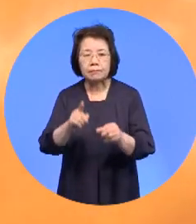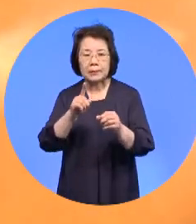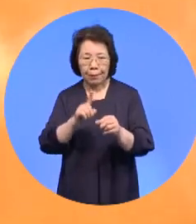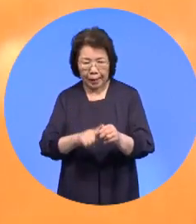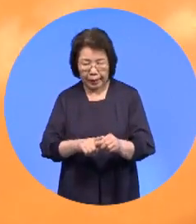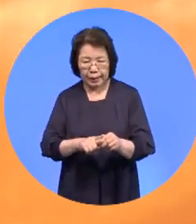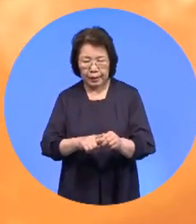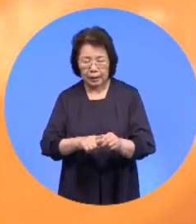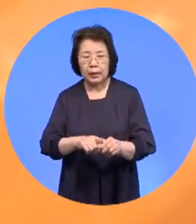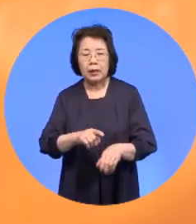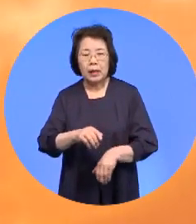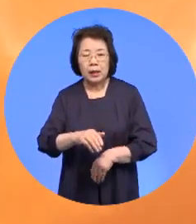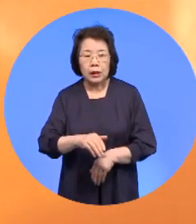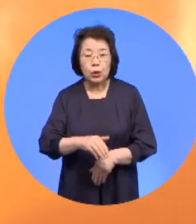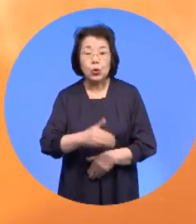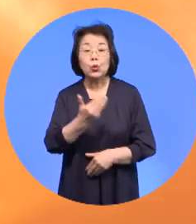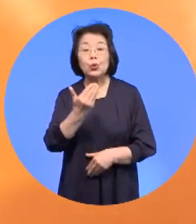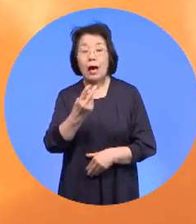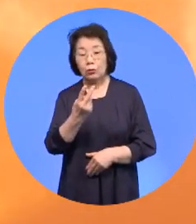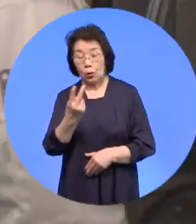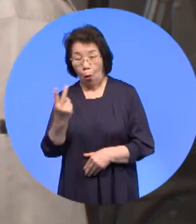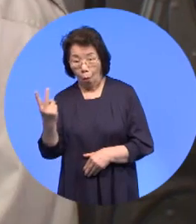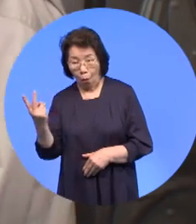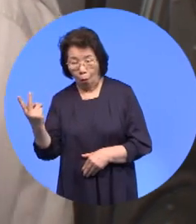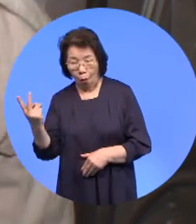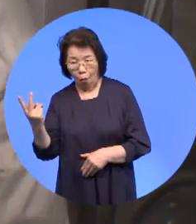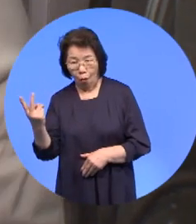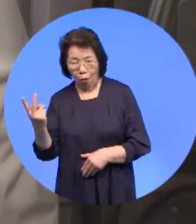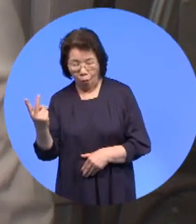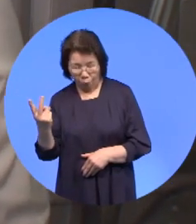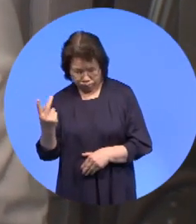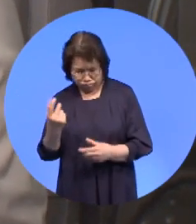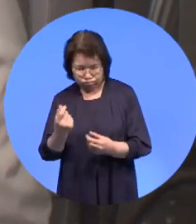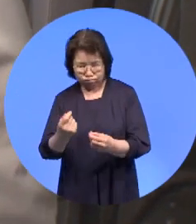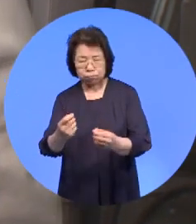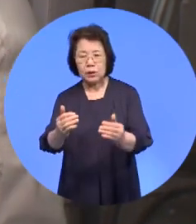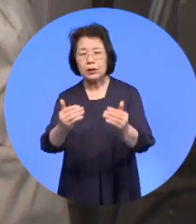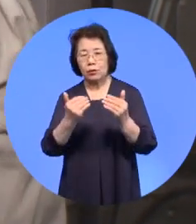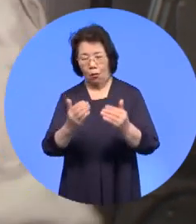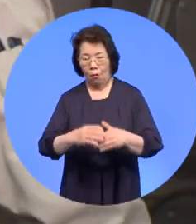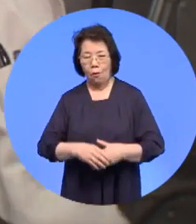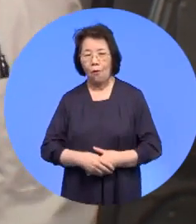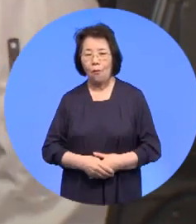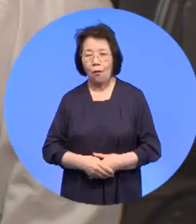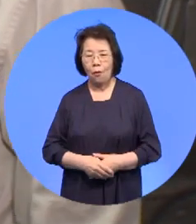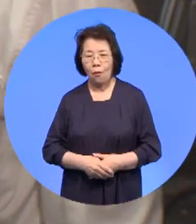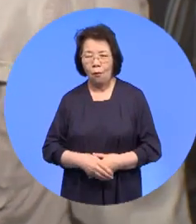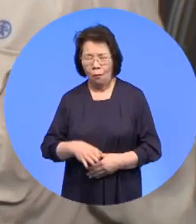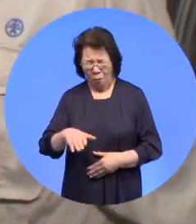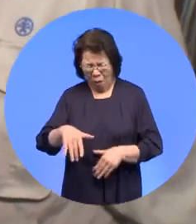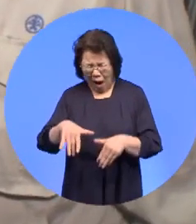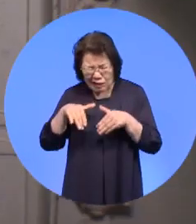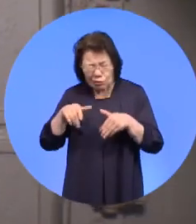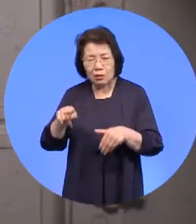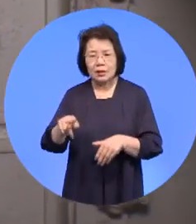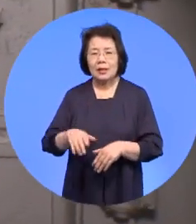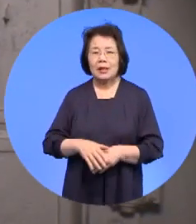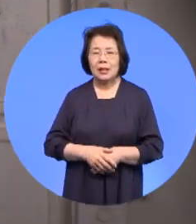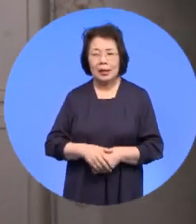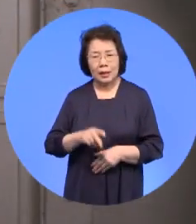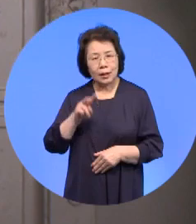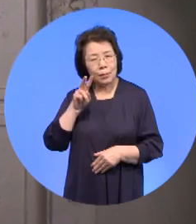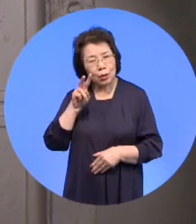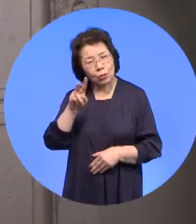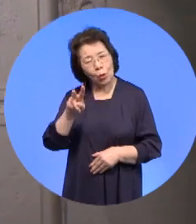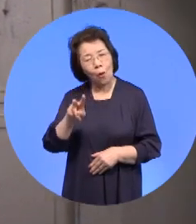を抑える意味合いもあるんですいや結構どちらが良いか猫もあっといい相撲みると